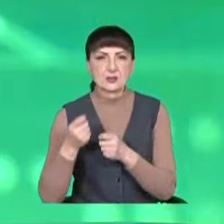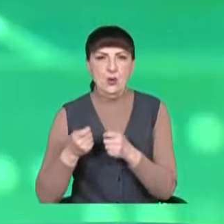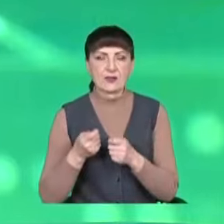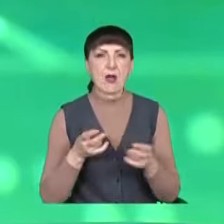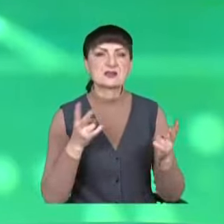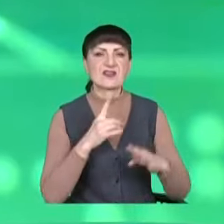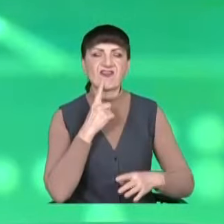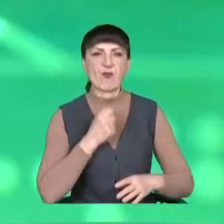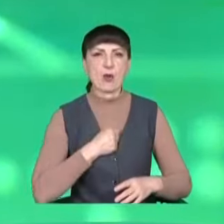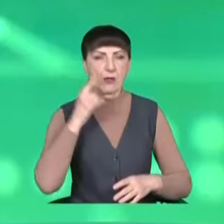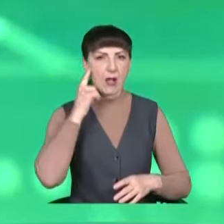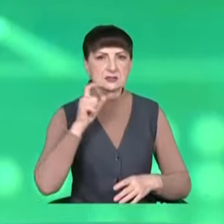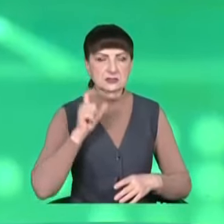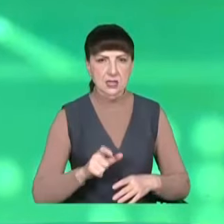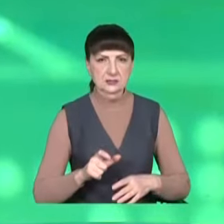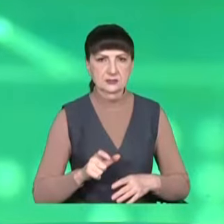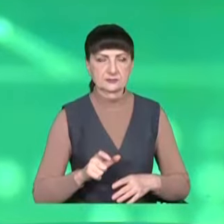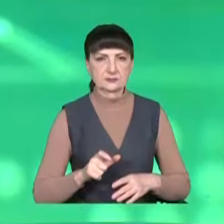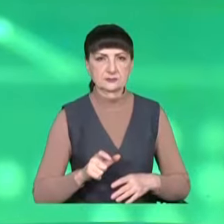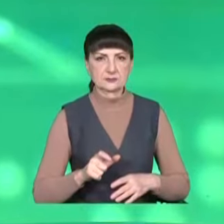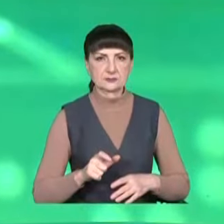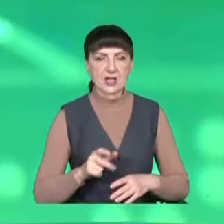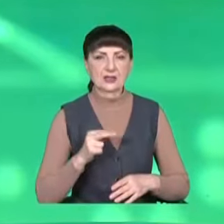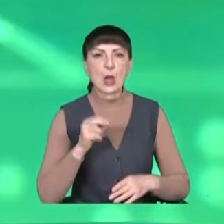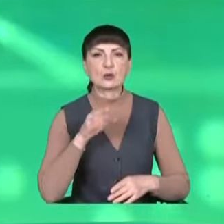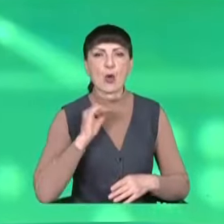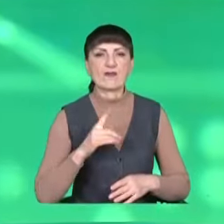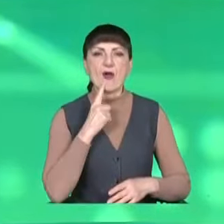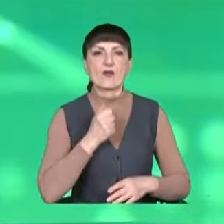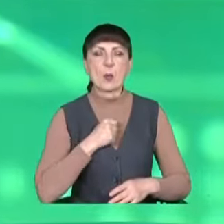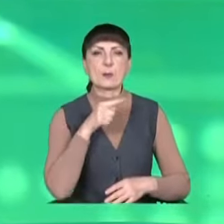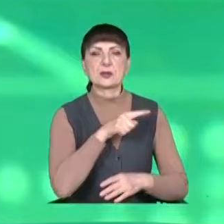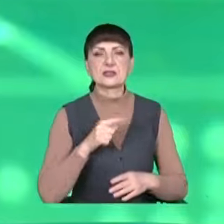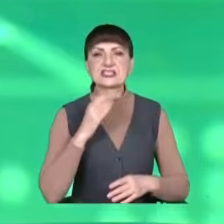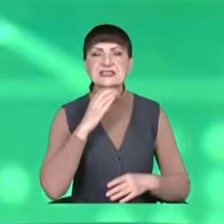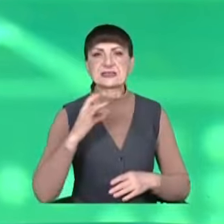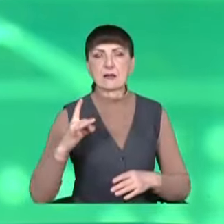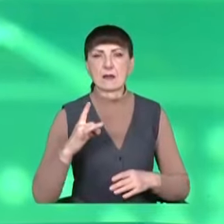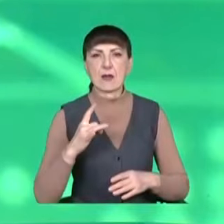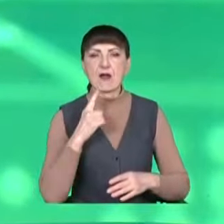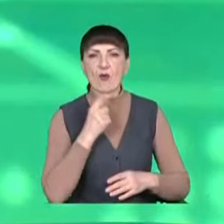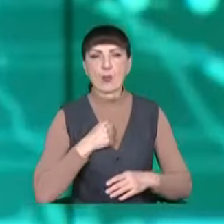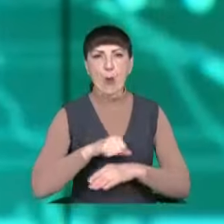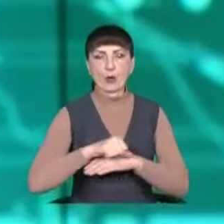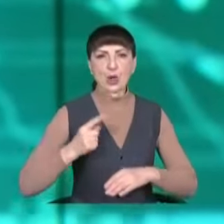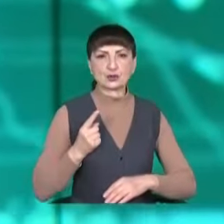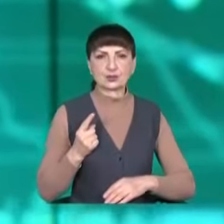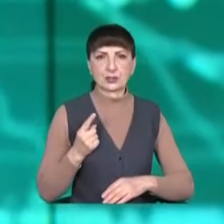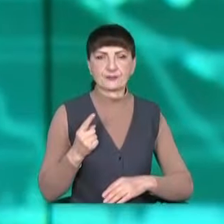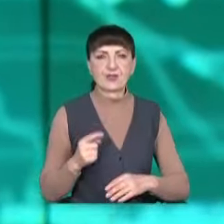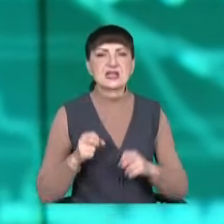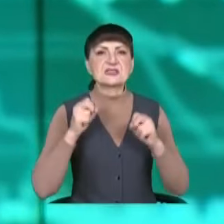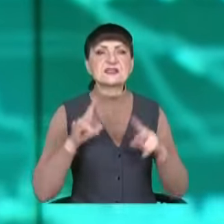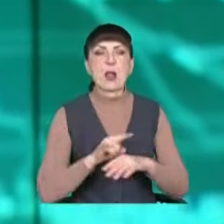останки воина-казахстанца Кадирбека Даулеткулова. Фронтовик служил в рядах советской армии пограничником.